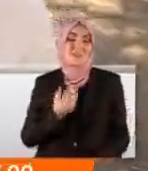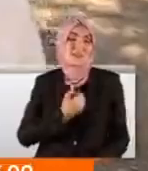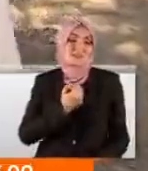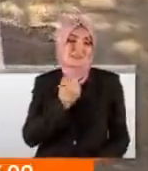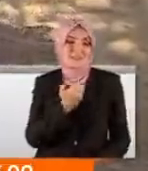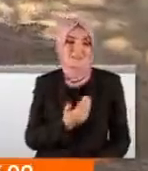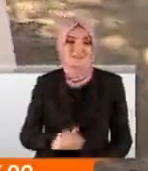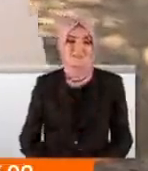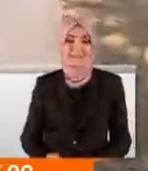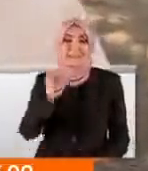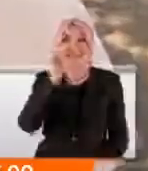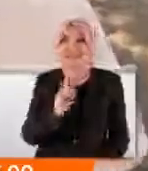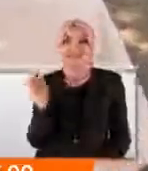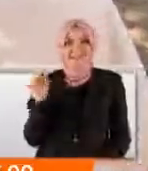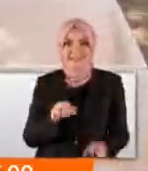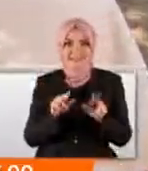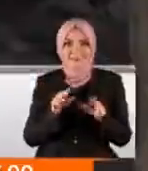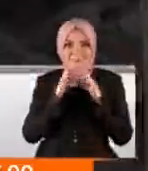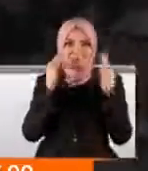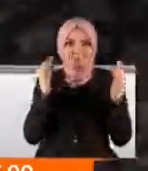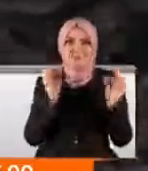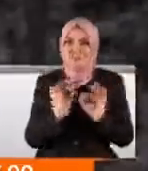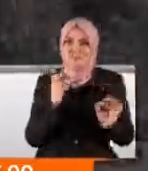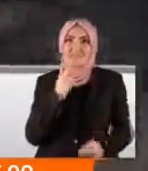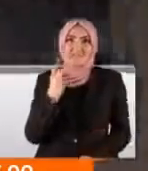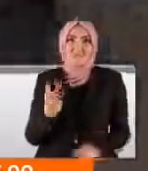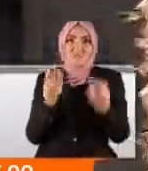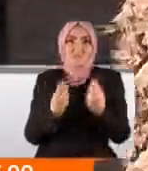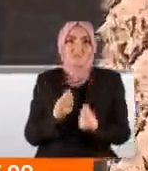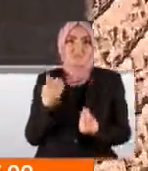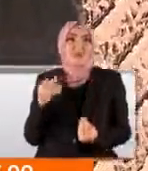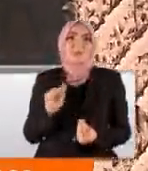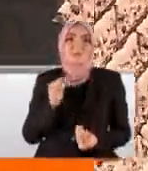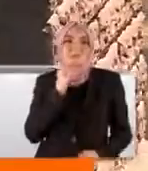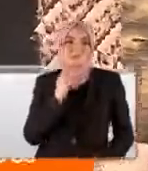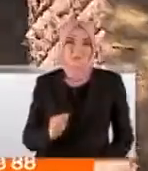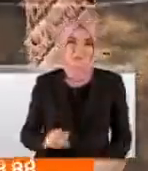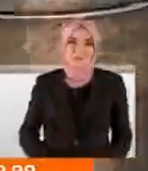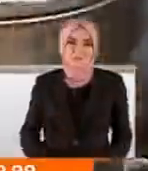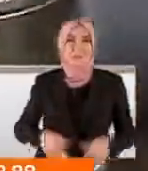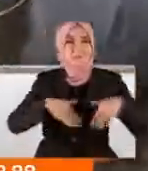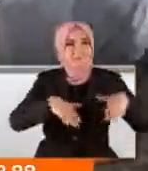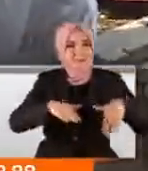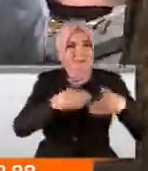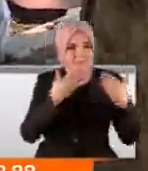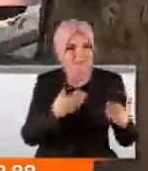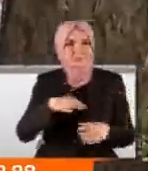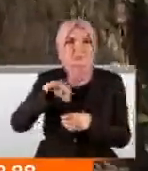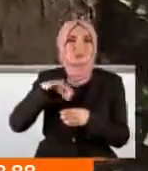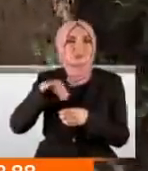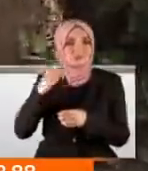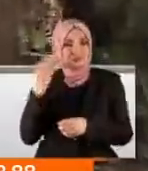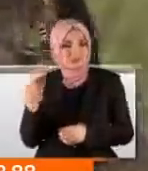İlk kez çıkmış gibi mutlular. Yani, evet ama 2 seneden beri. Bir yanda mangalını yakıyorlar. Diğer yanda çayını alan